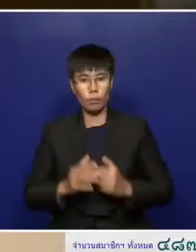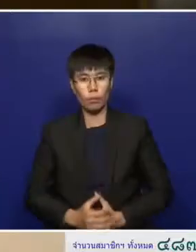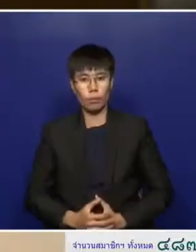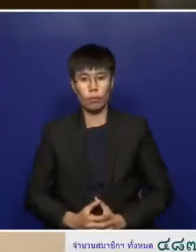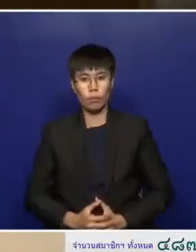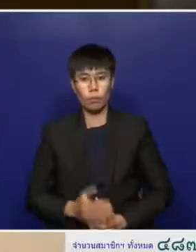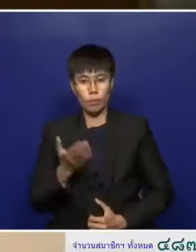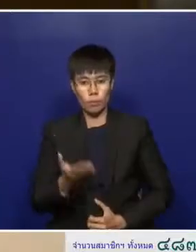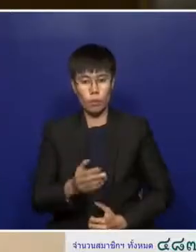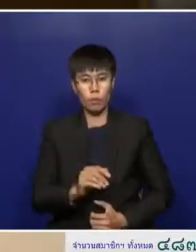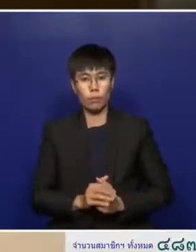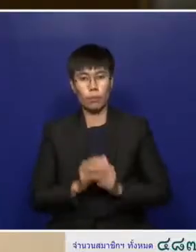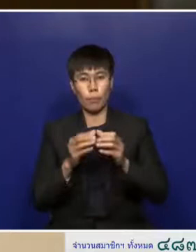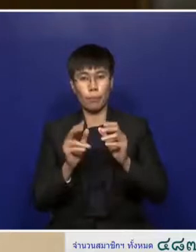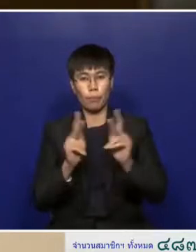เชิญครับ